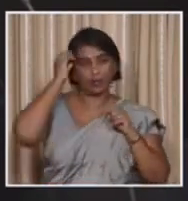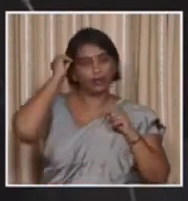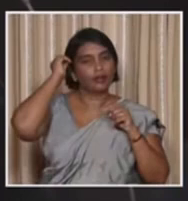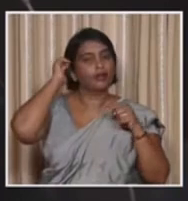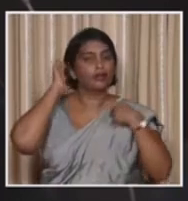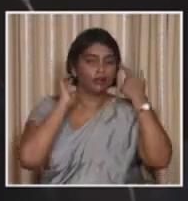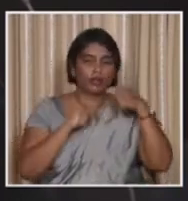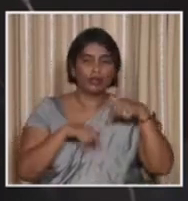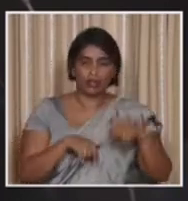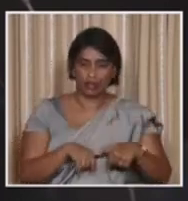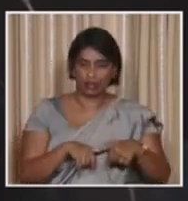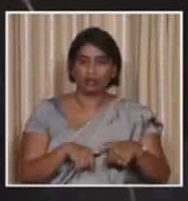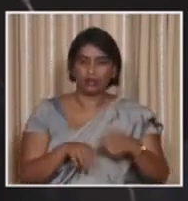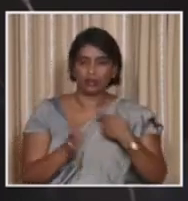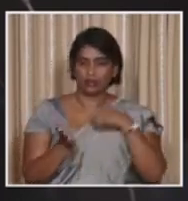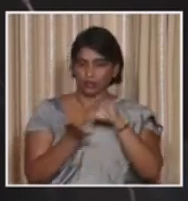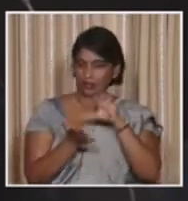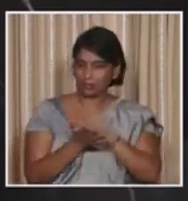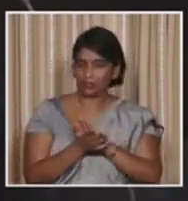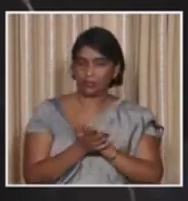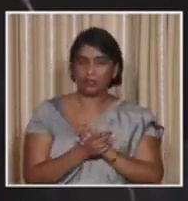මම දැක්ක අදත් මෙතනත් දාලා තියෙනවා